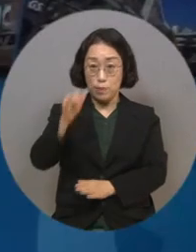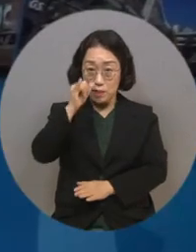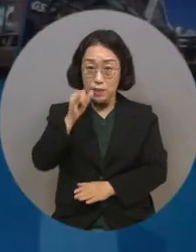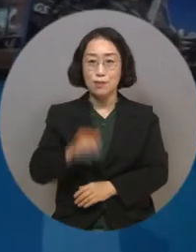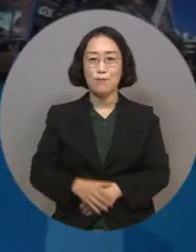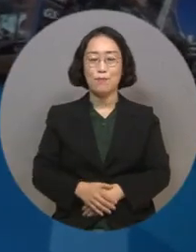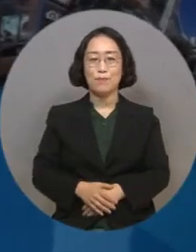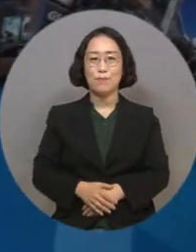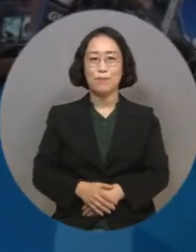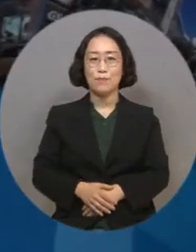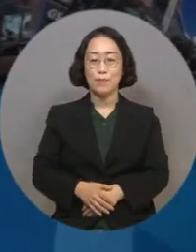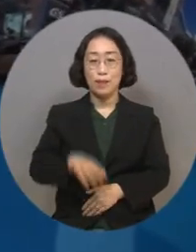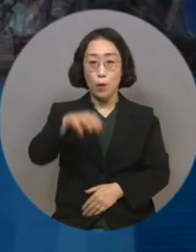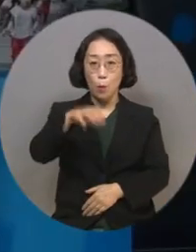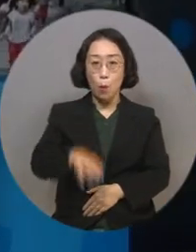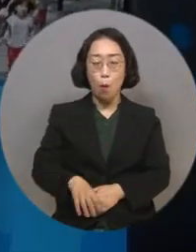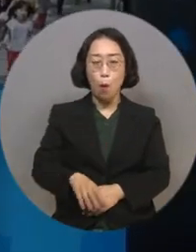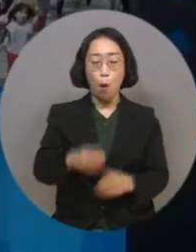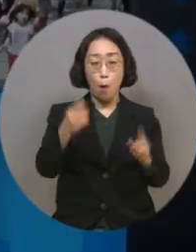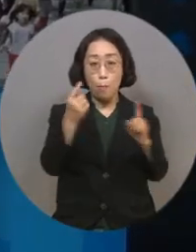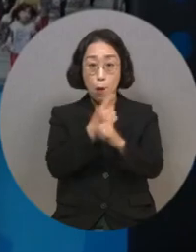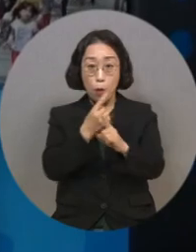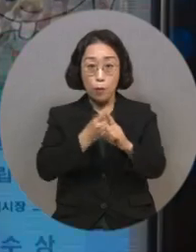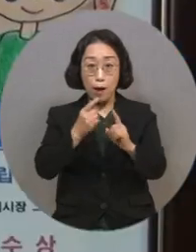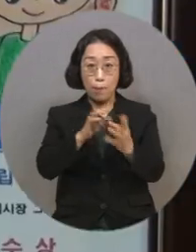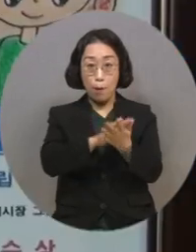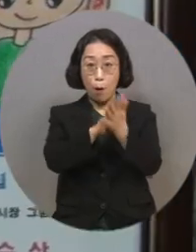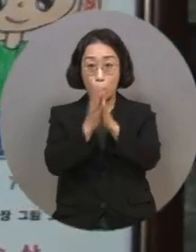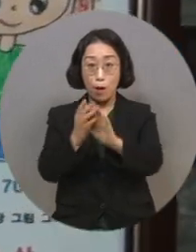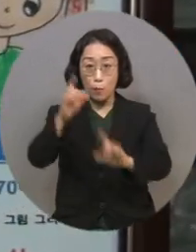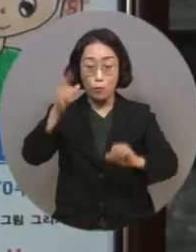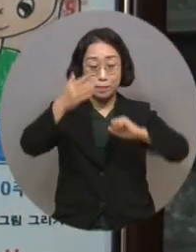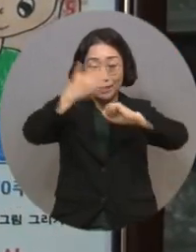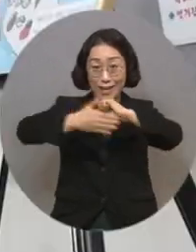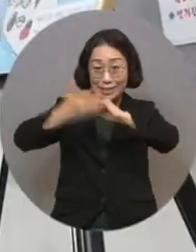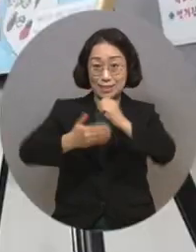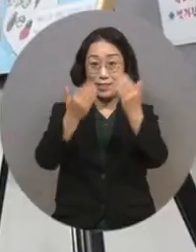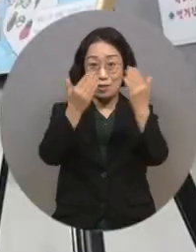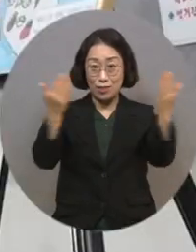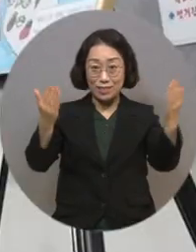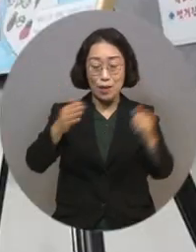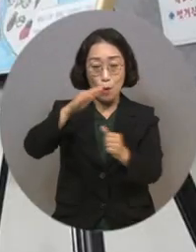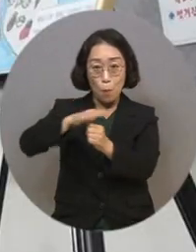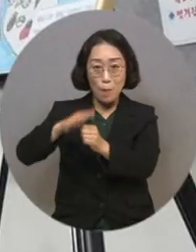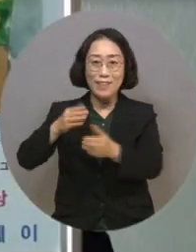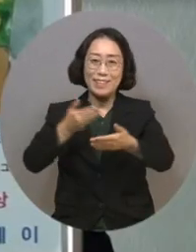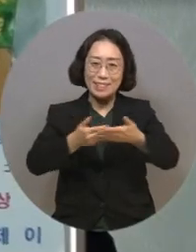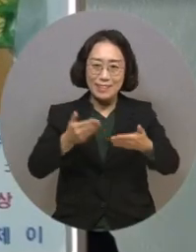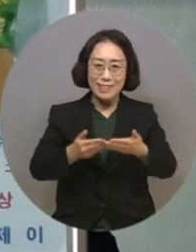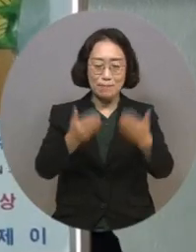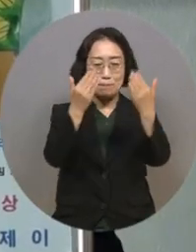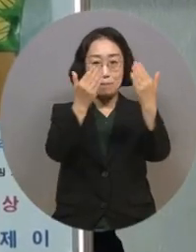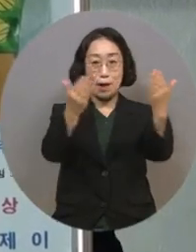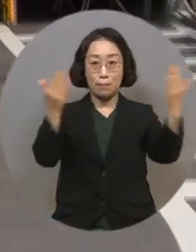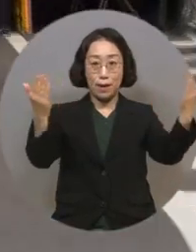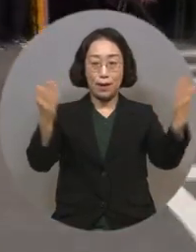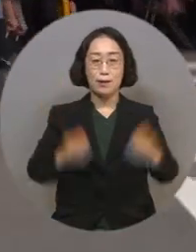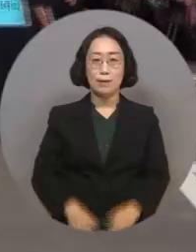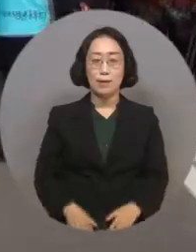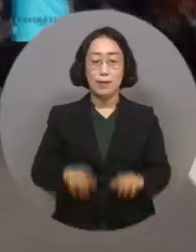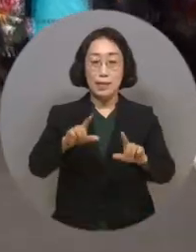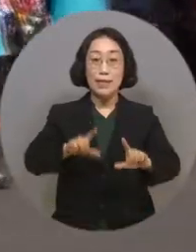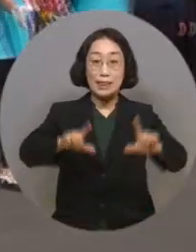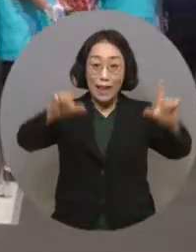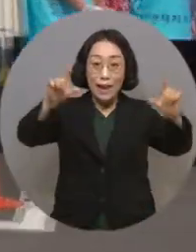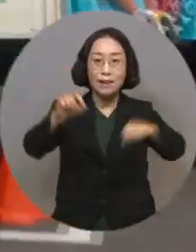맞습니다. 시장의 변천 모습을 사진으로 전시, 어린이들의 그림으로 손님을 맞이합니다. 이번